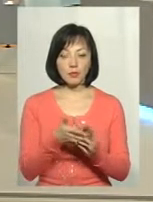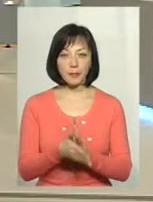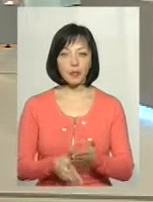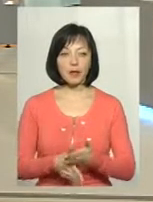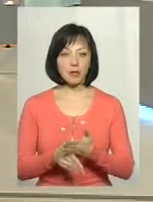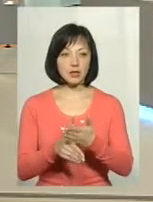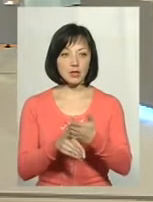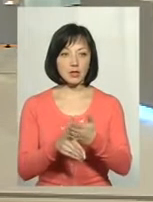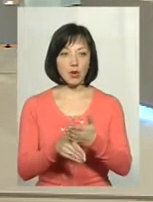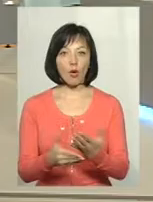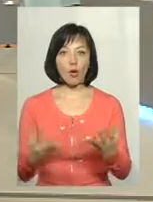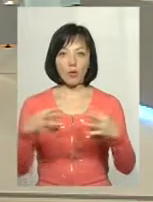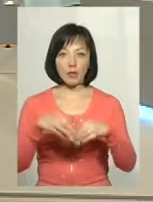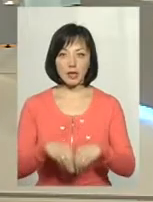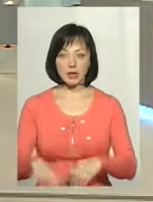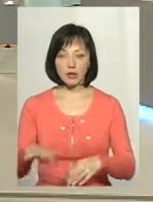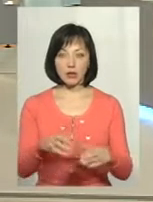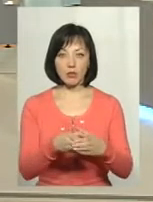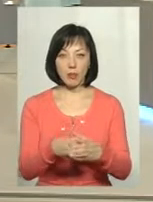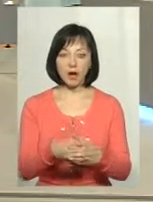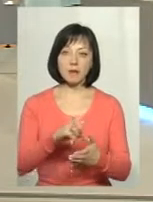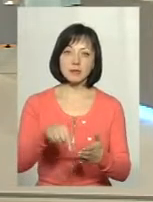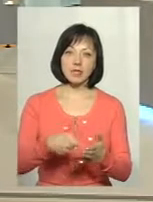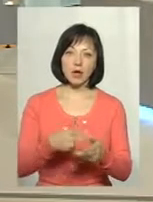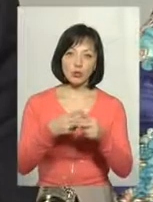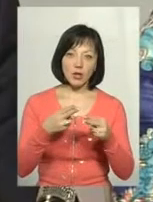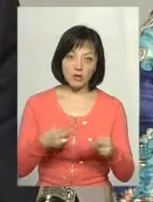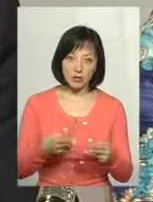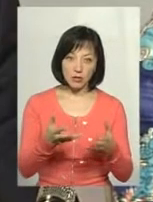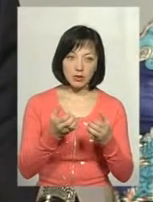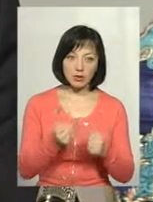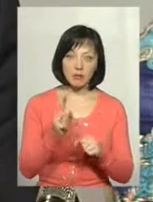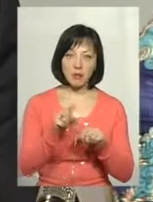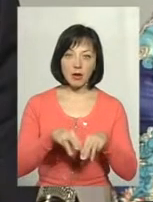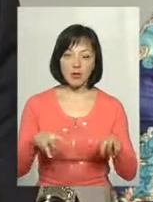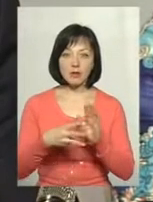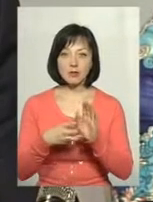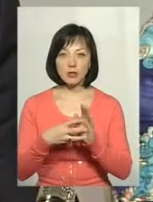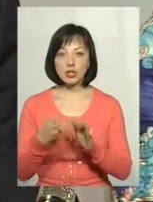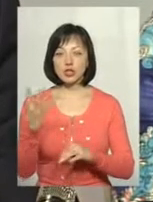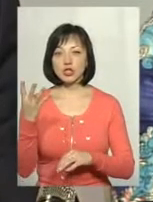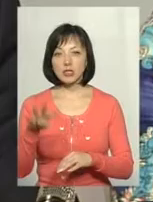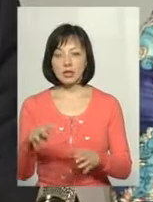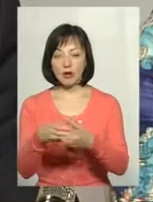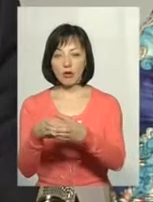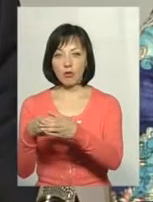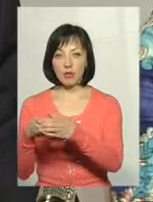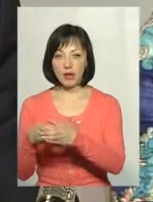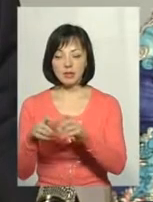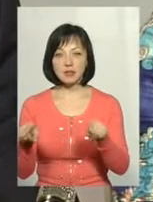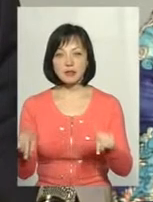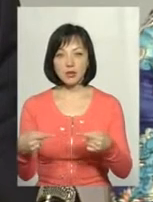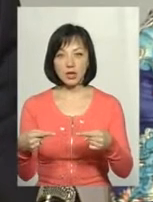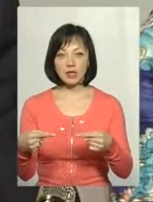підтримку об'єднаних територіальних громад. Міська Донаєвецька громада отримала 1 800 000. Чотири громади